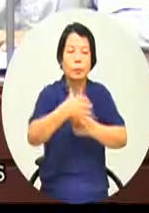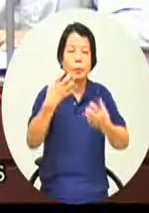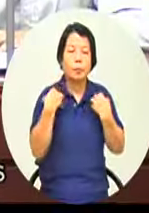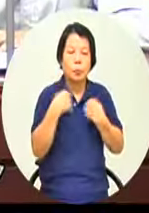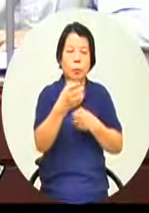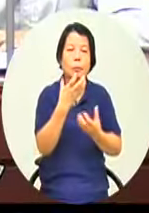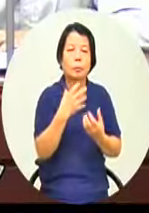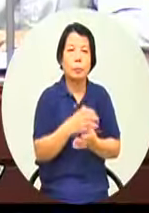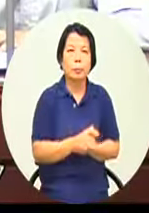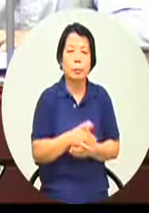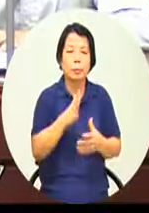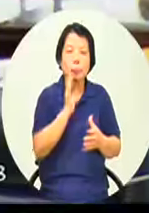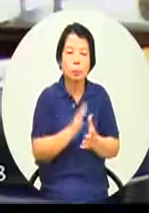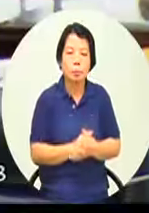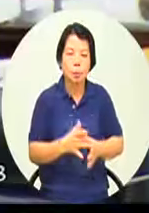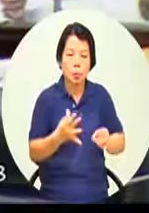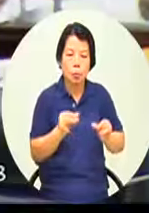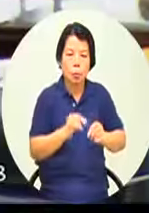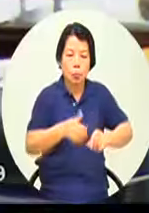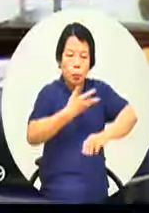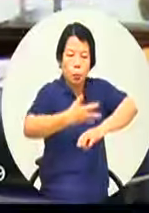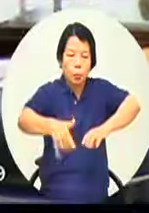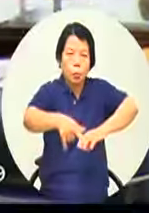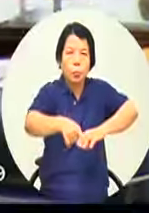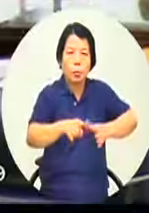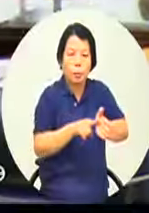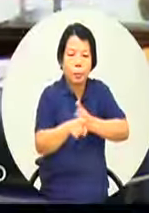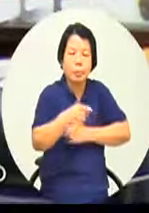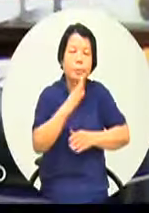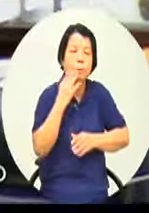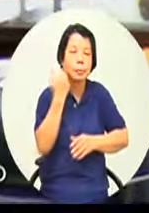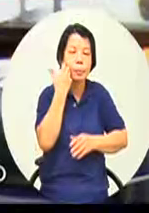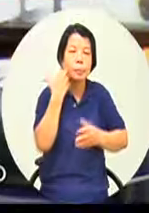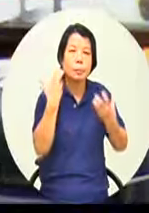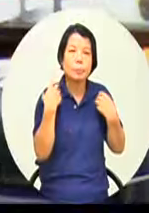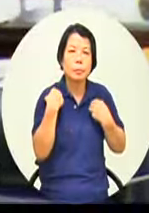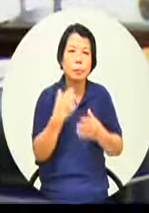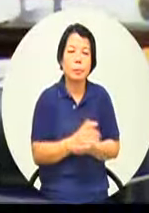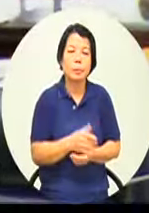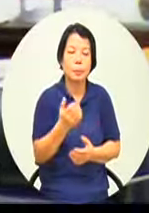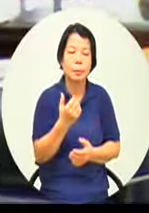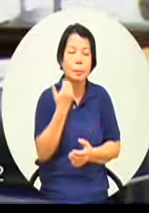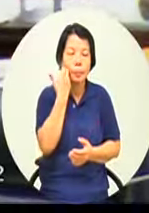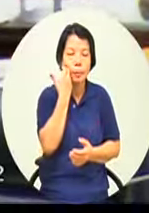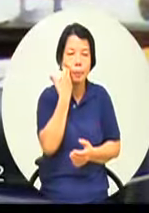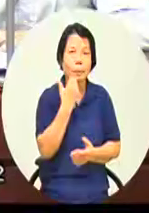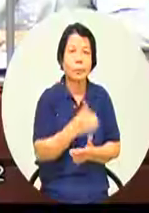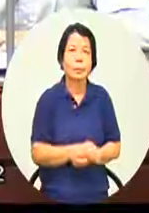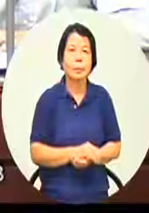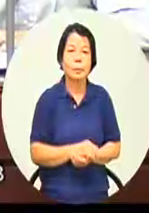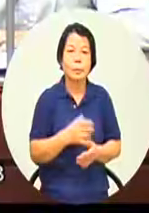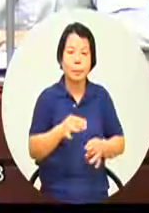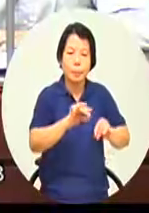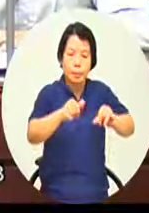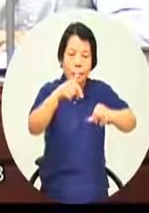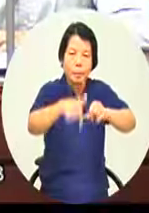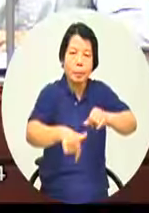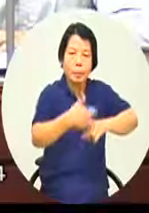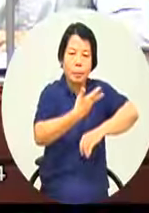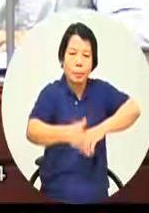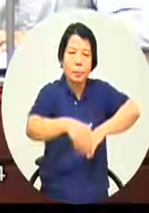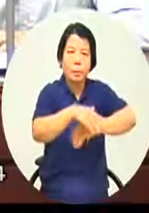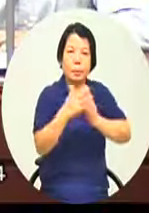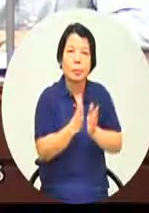说底下的水流、浮流水那个水系的部分是 地下水 的管理，是你们还是环保局？ 地下水的部分，那个是